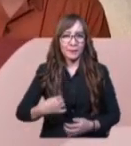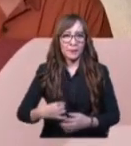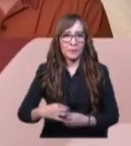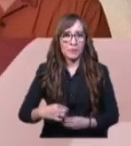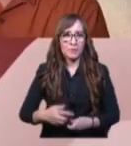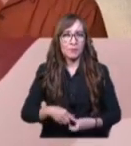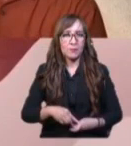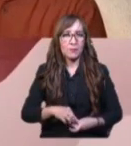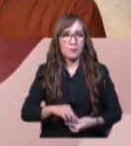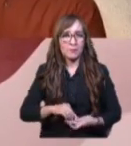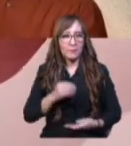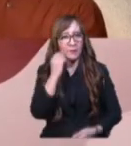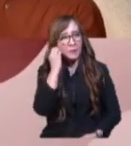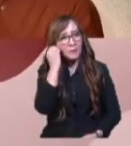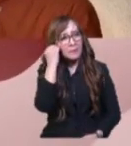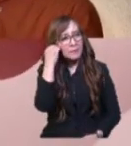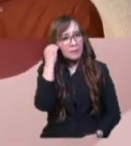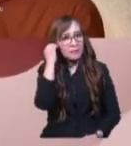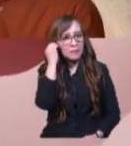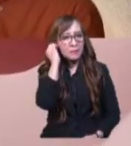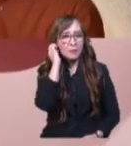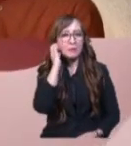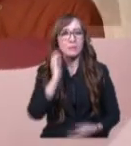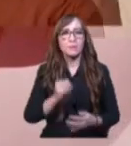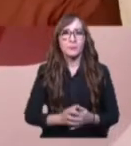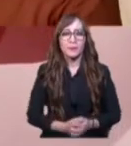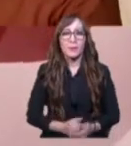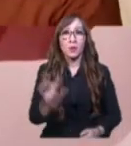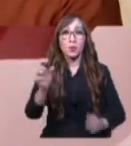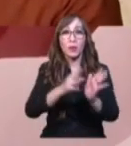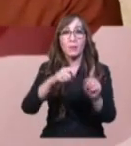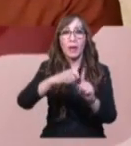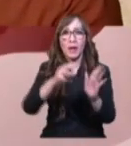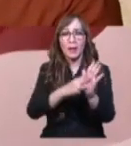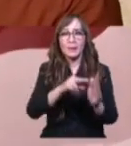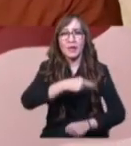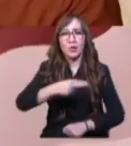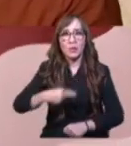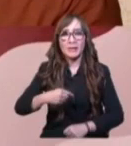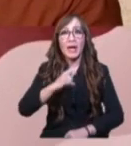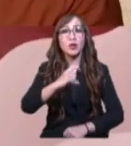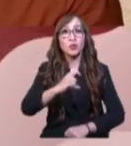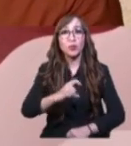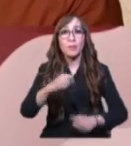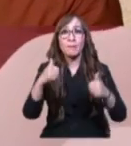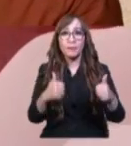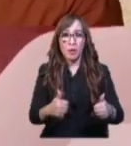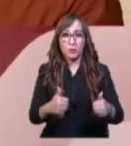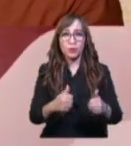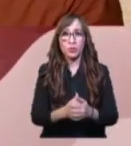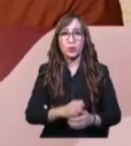kalau menurut Mbak Christine nih, apakah peningkatan industri kreatif dan UMKM di tanah air sudah cukup signifikan?